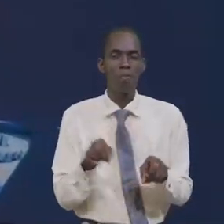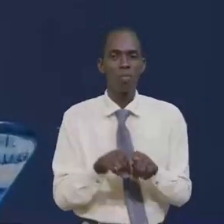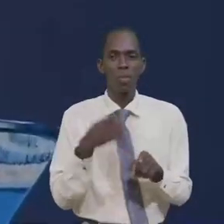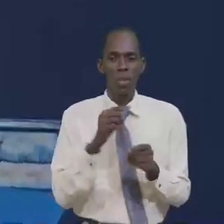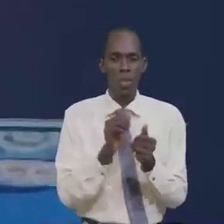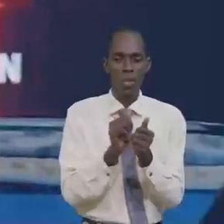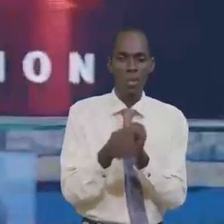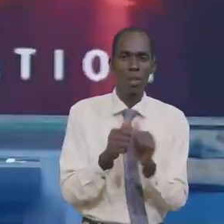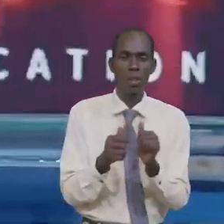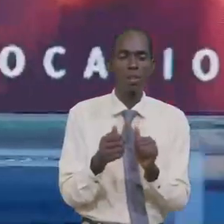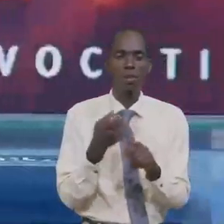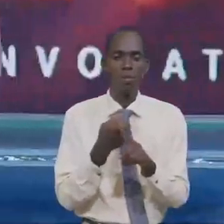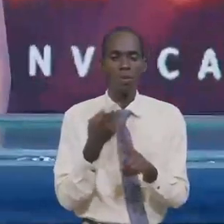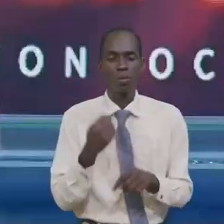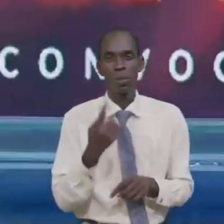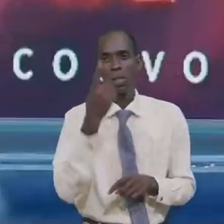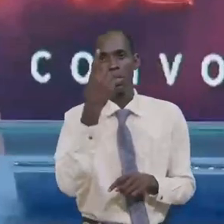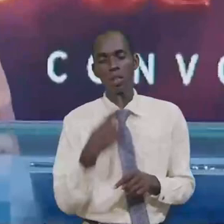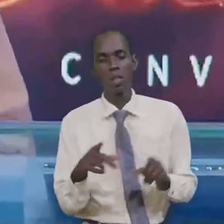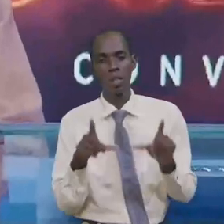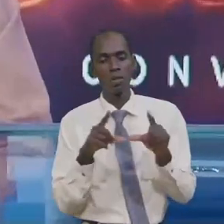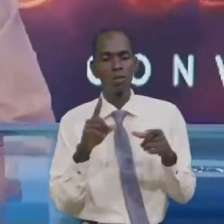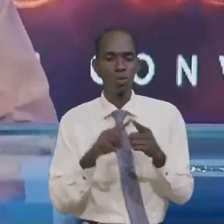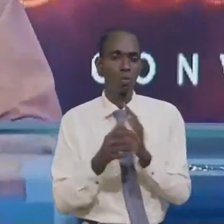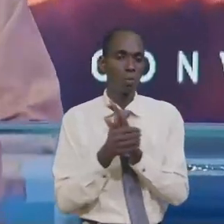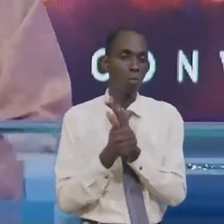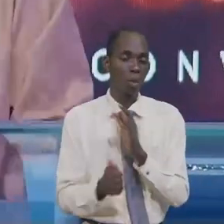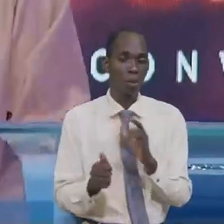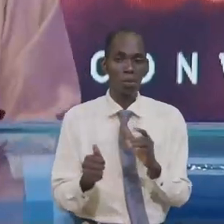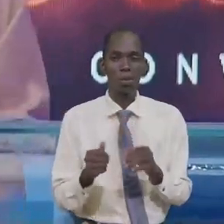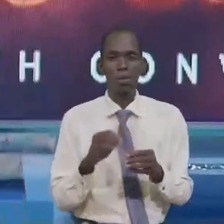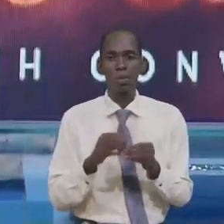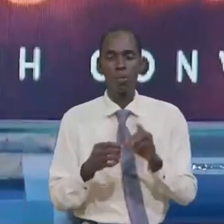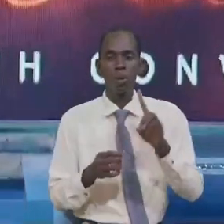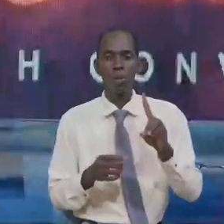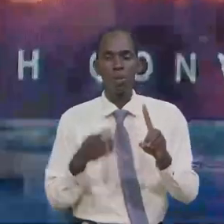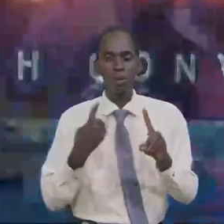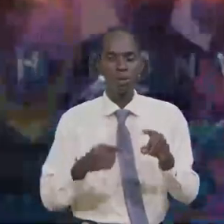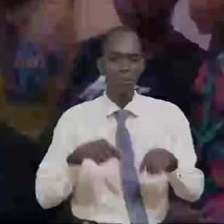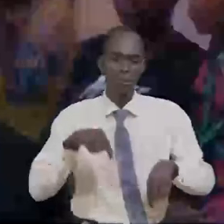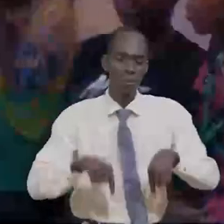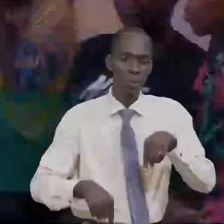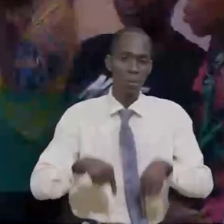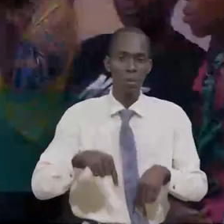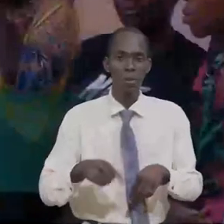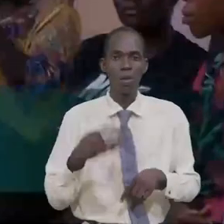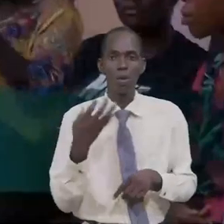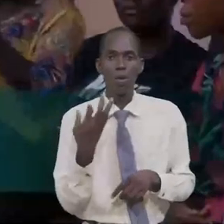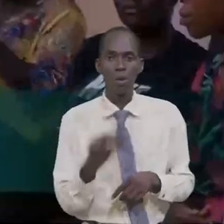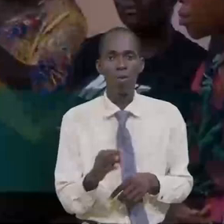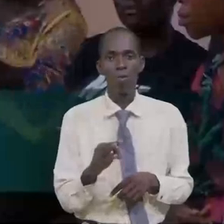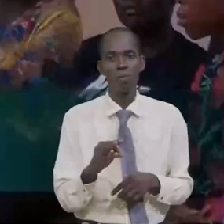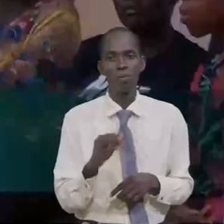de la Médiacité à la maîtrise premièrement la paralysie de la médiocrité